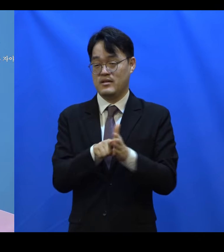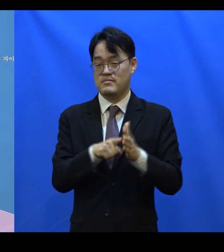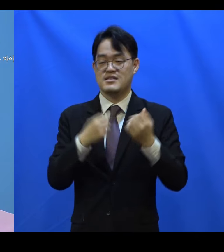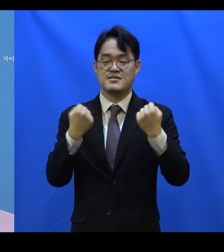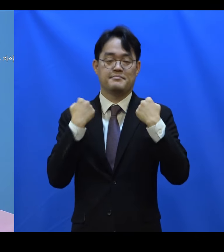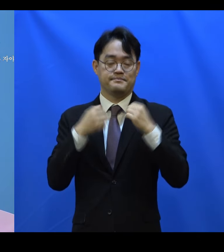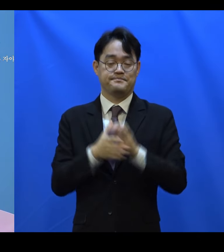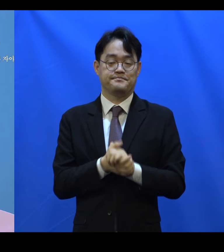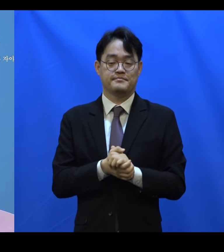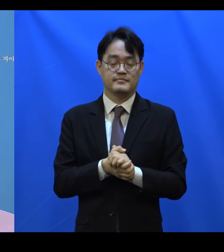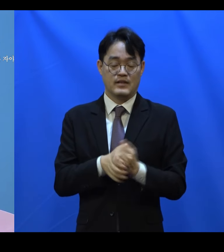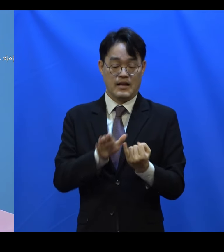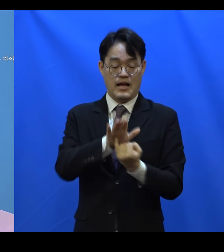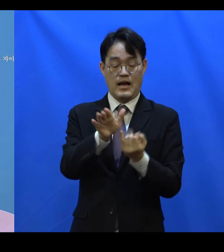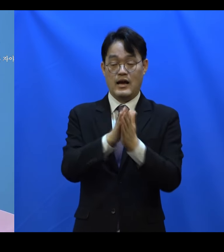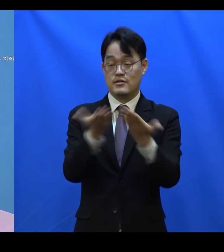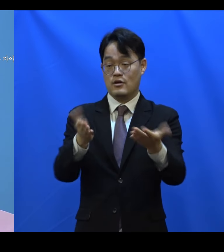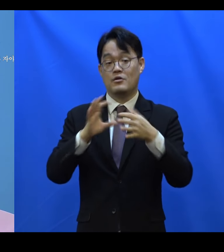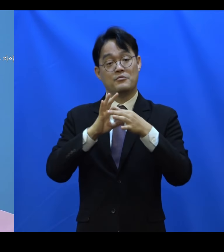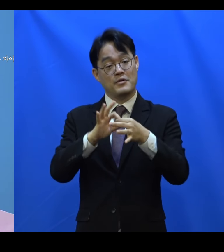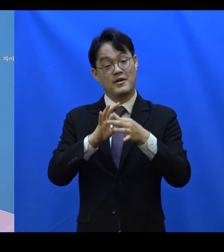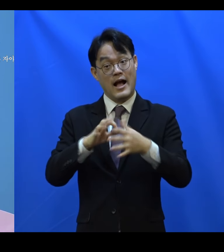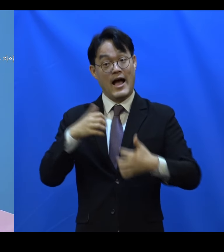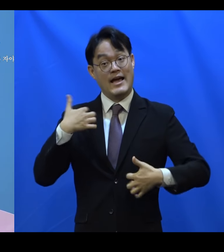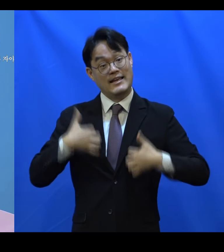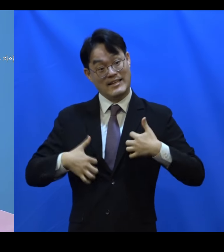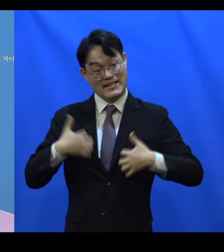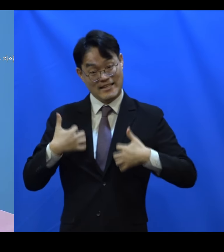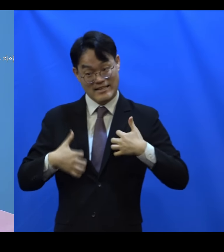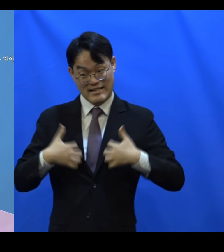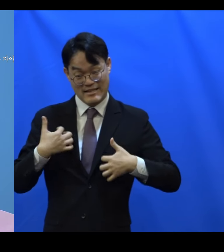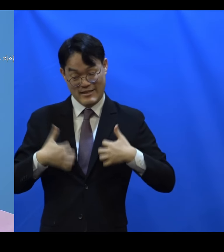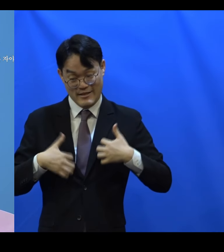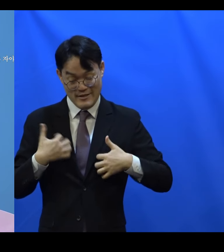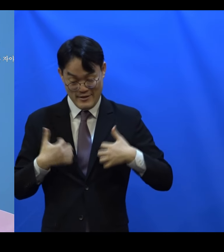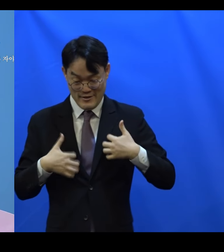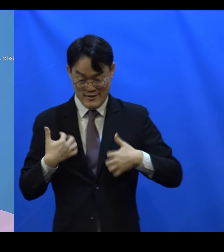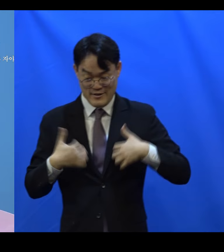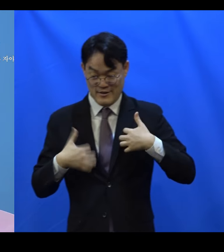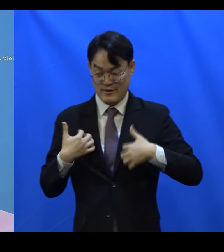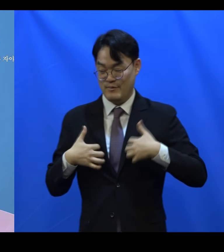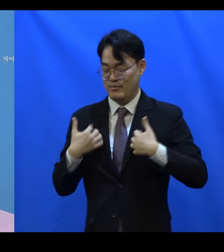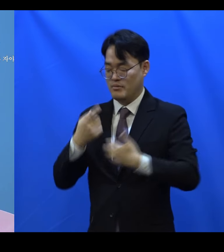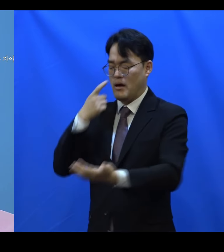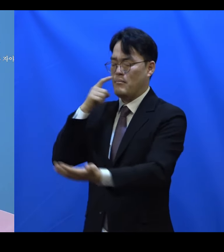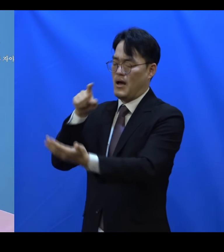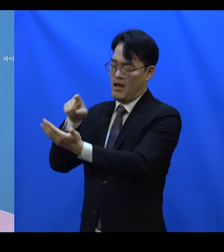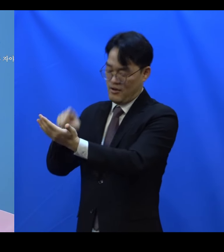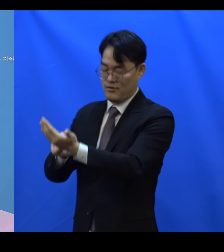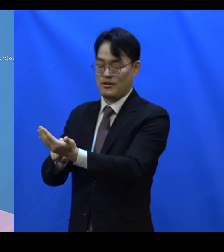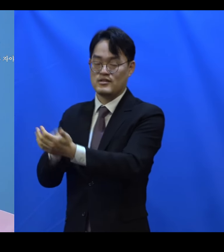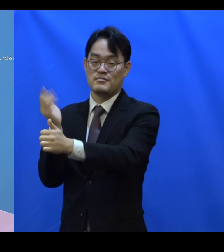아가서에서 우리는 기쁨과 즐거움을 배제하고 읽을 수가 없습니다.